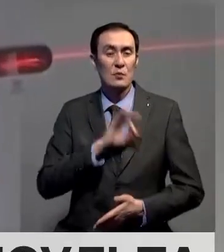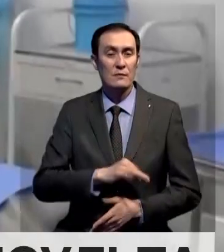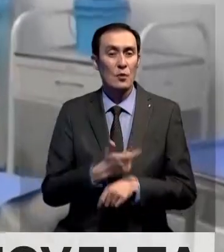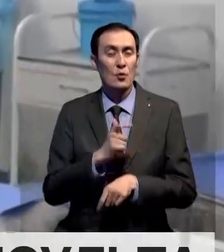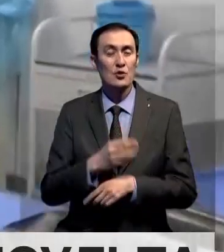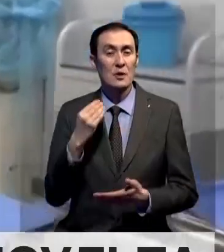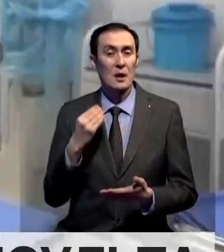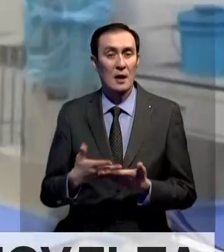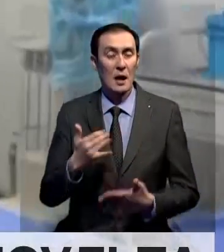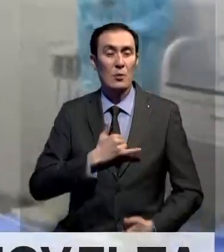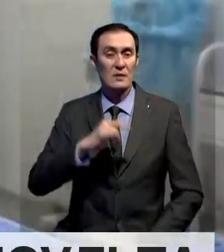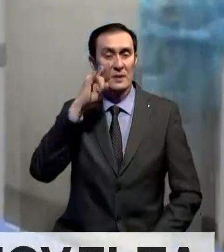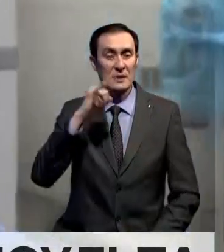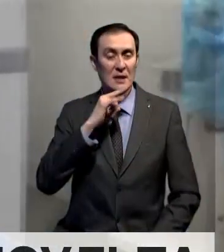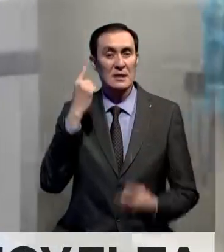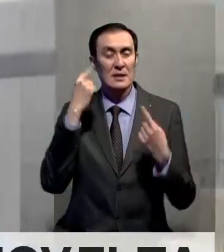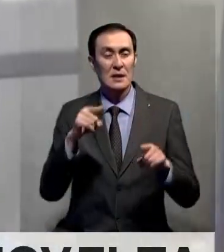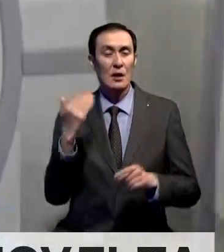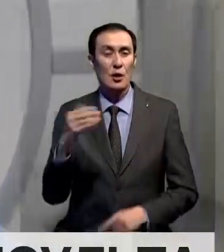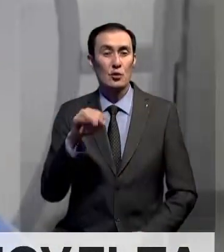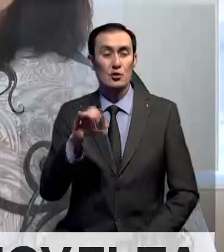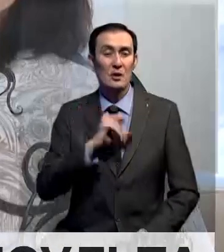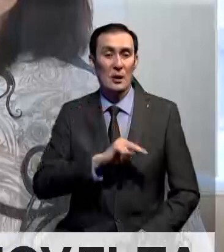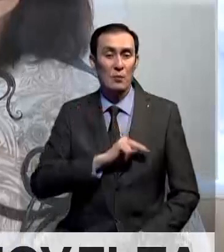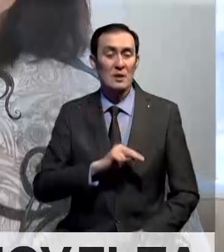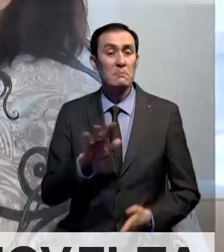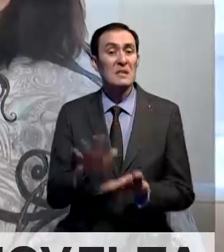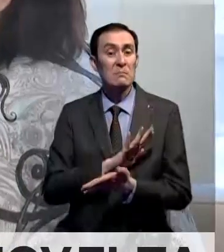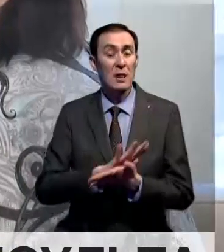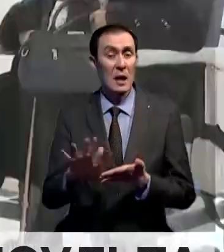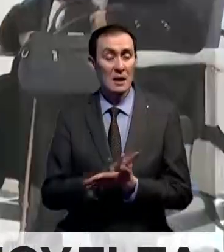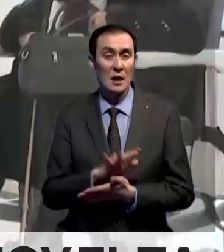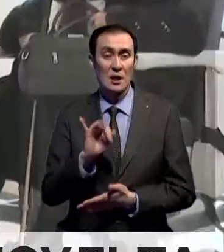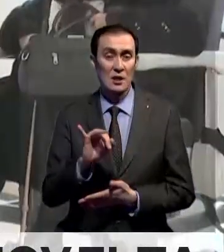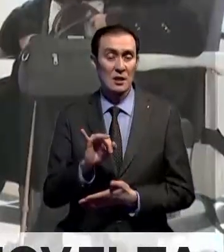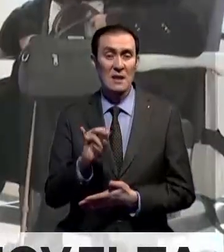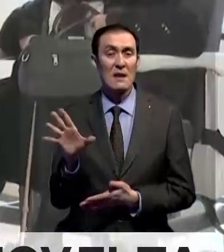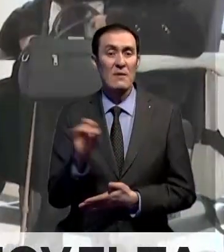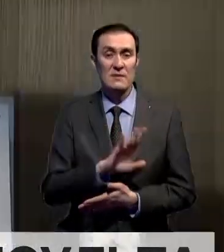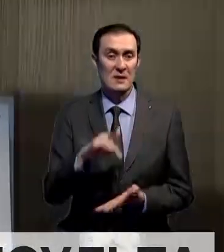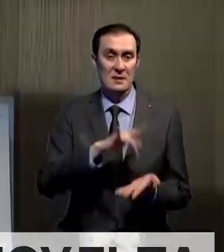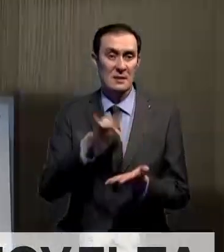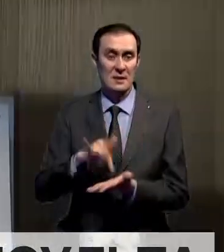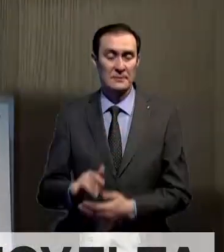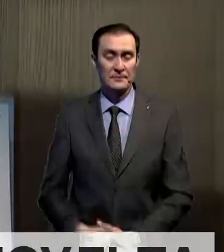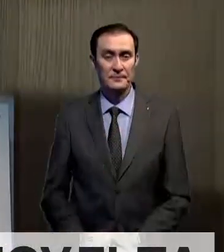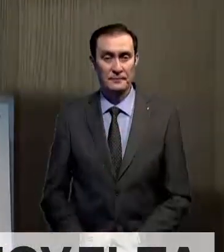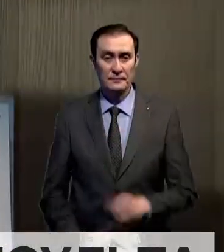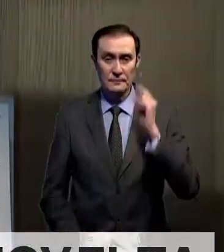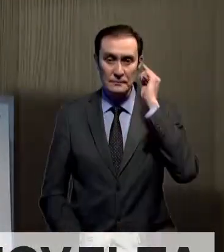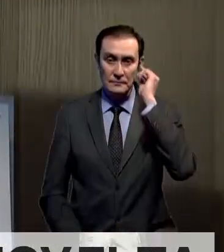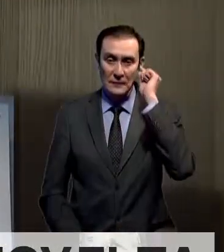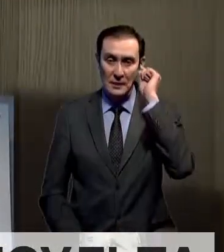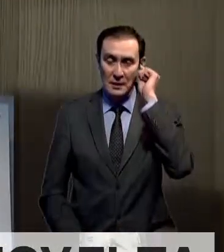очень высокая. В Казахстане разработка Душана работает пока бесплатно и не во всех центрах. Технология создана,